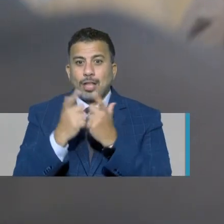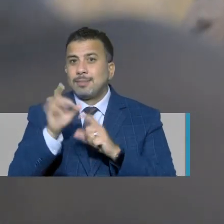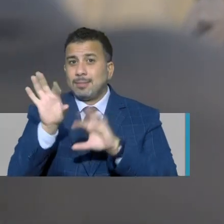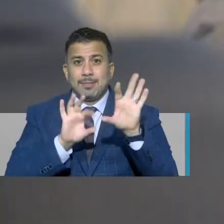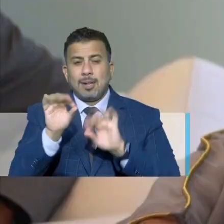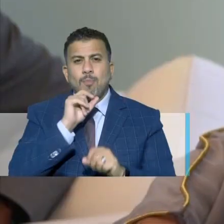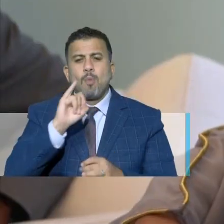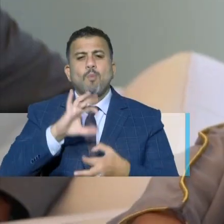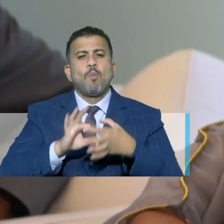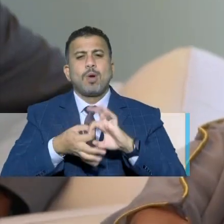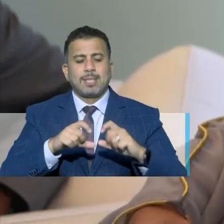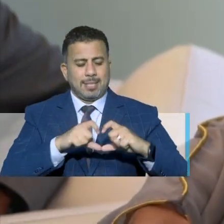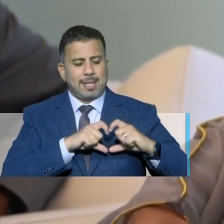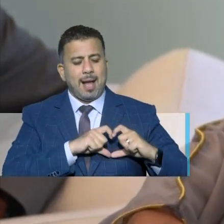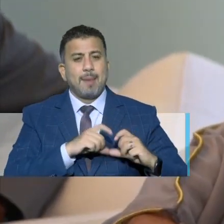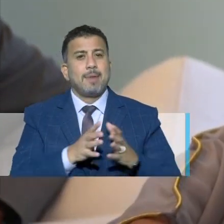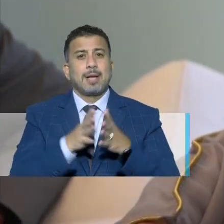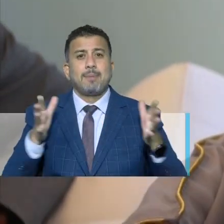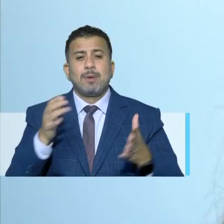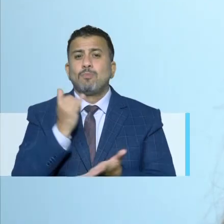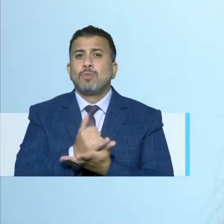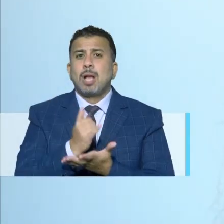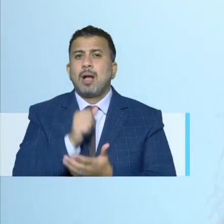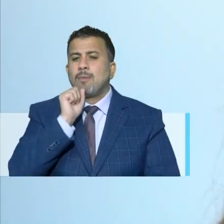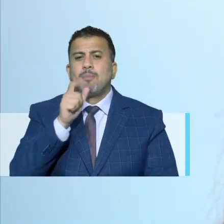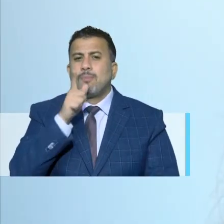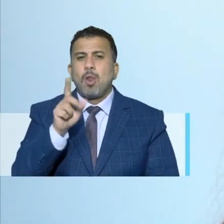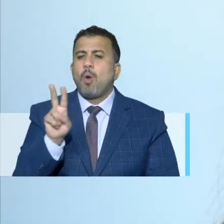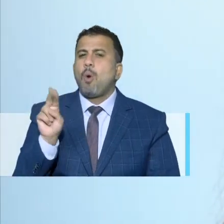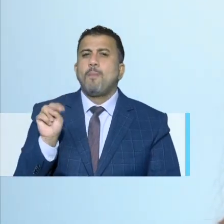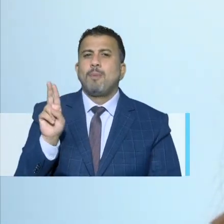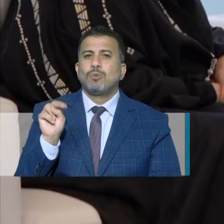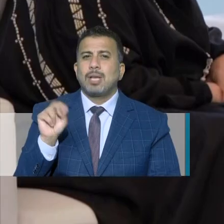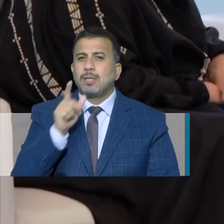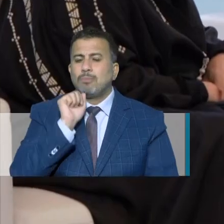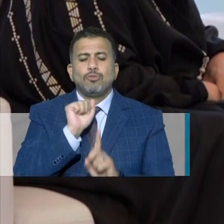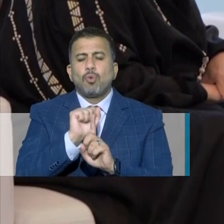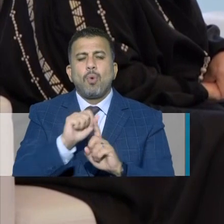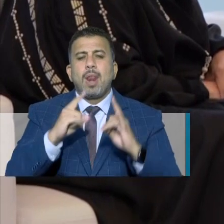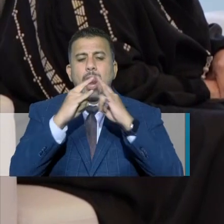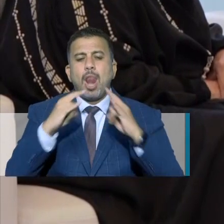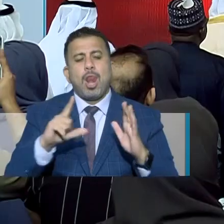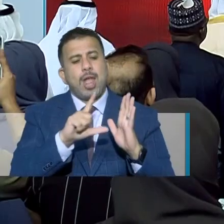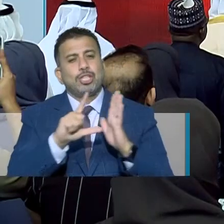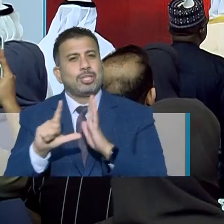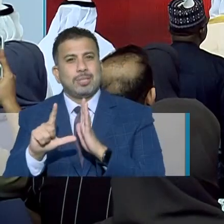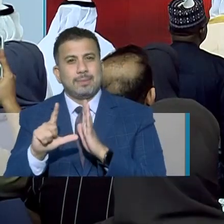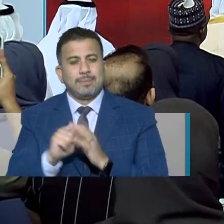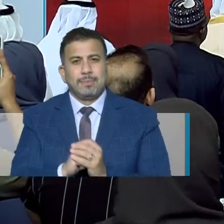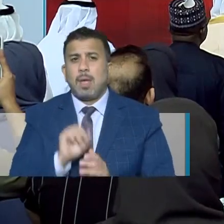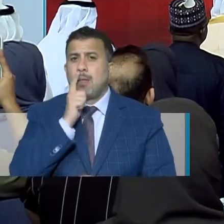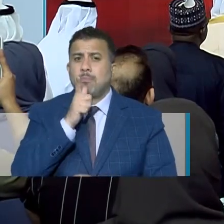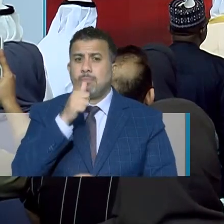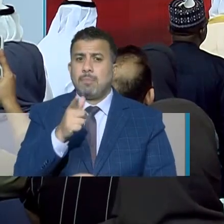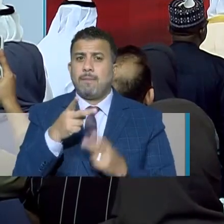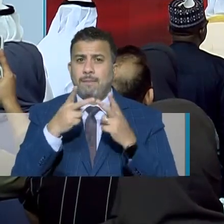ممثلين عن مؤسسه القلب الكبير وممثلين عن مفوضيه الامم المتحده لشؤون اللاجئين حفل التكريم